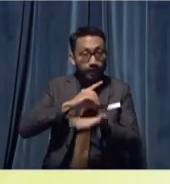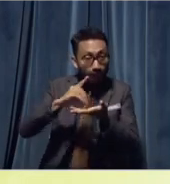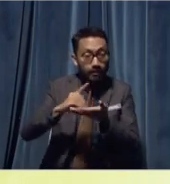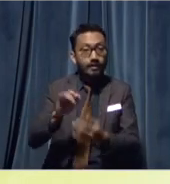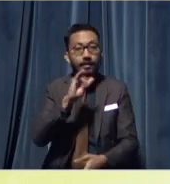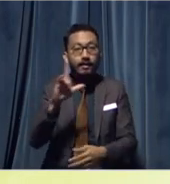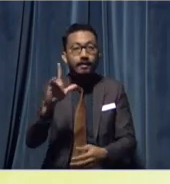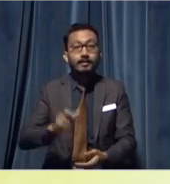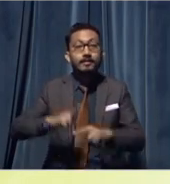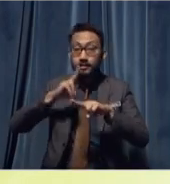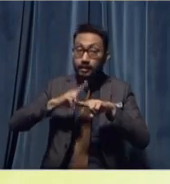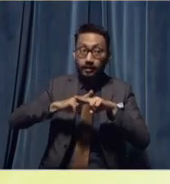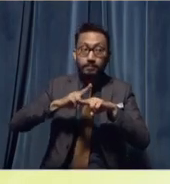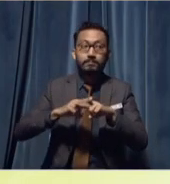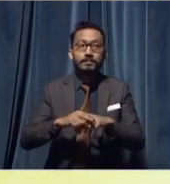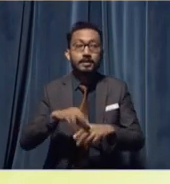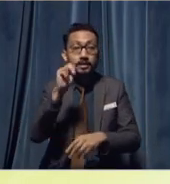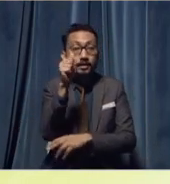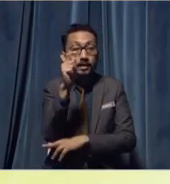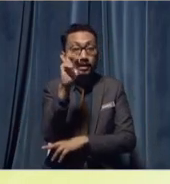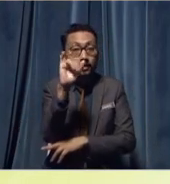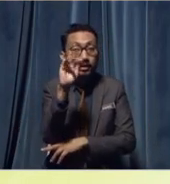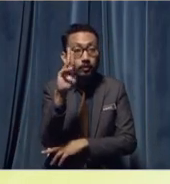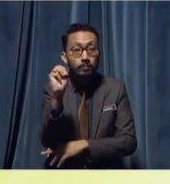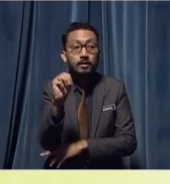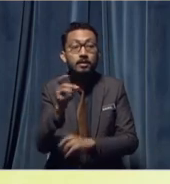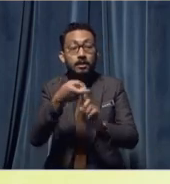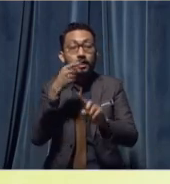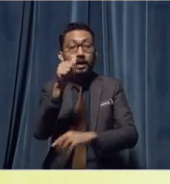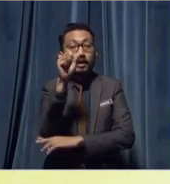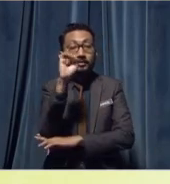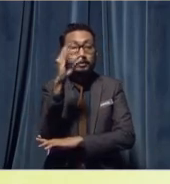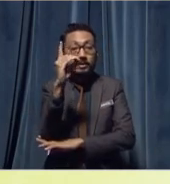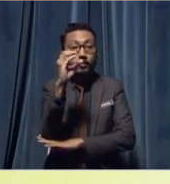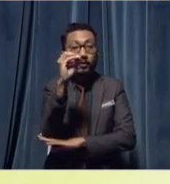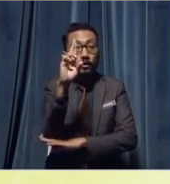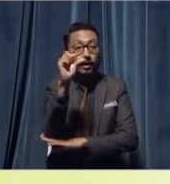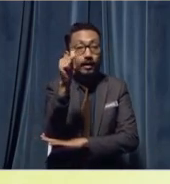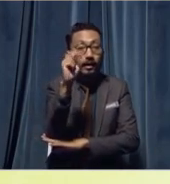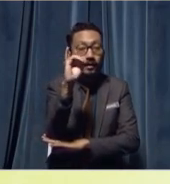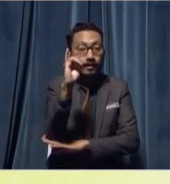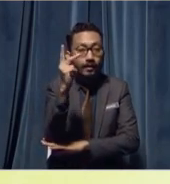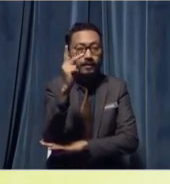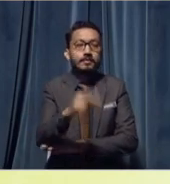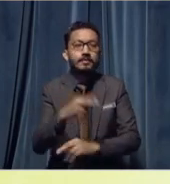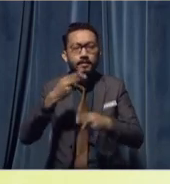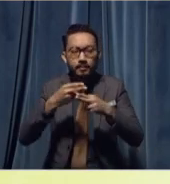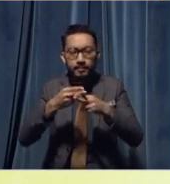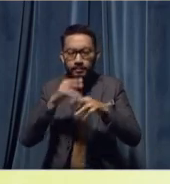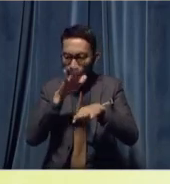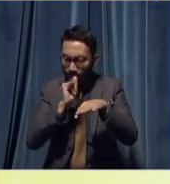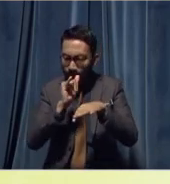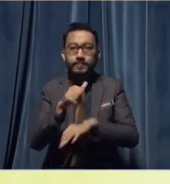Deterjen ialah garam natrium daripada asid organik yang